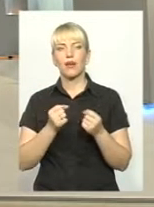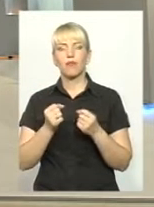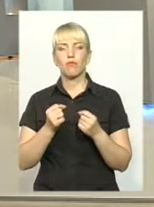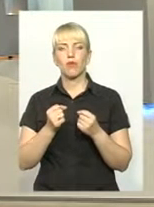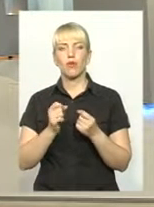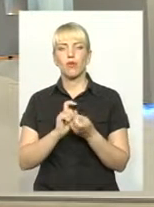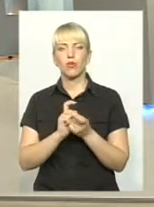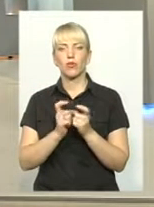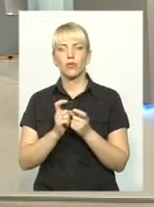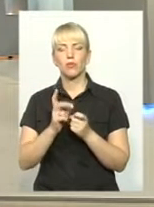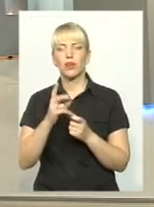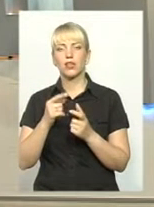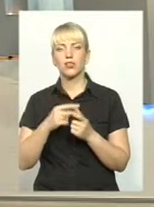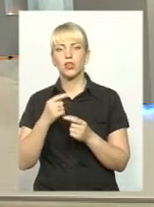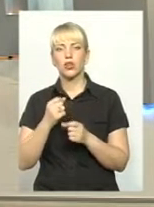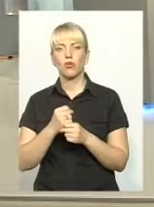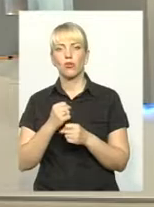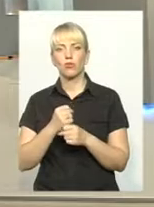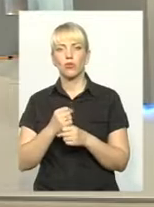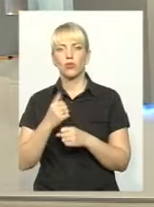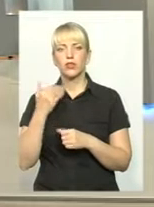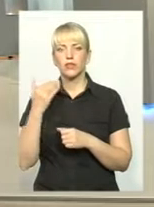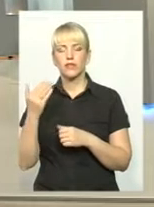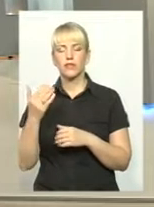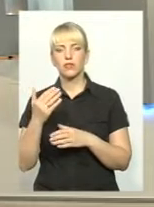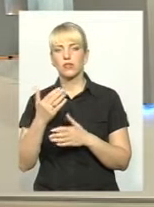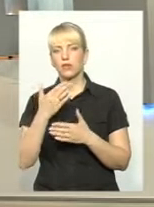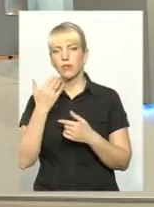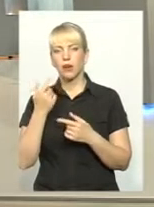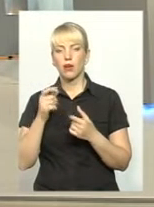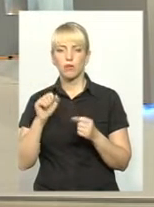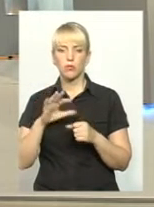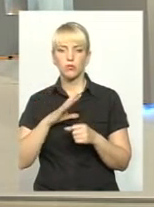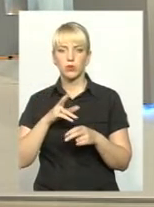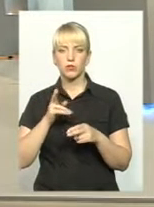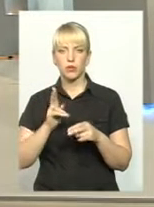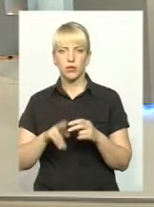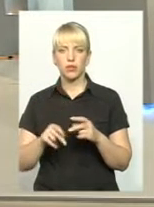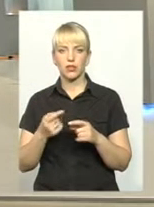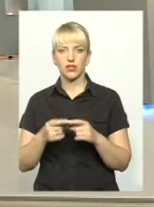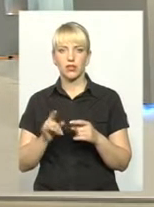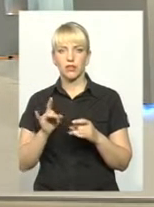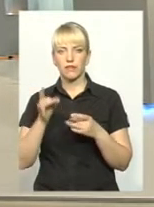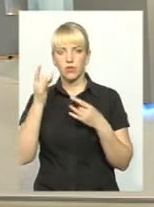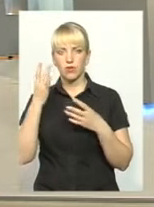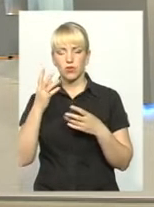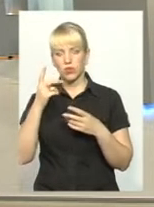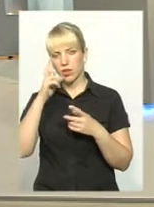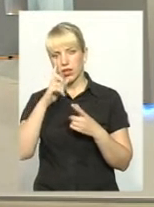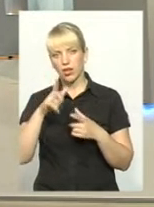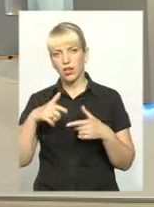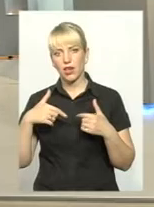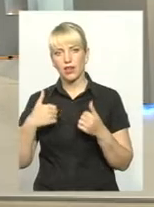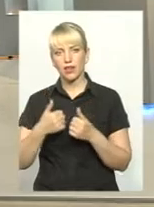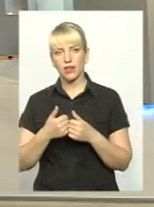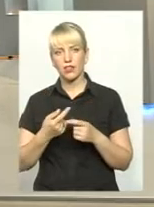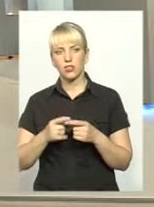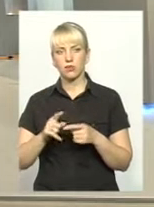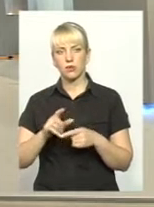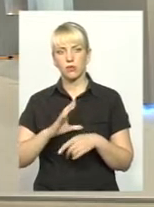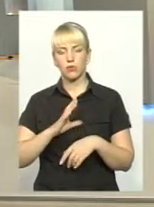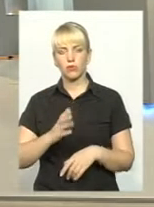з вашої сторони. Може, це явище треба припинити вже давно, як в цивілізованих країнах всіх? Дуже вам дякую за відповідь.